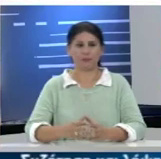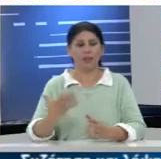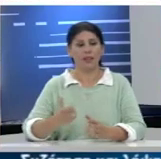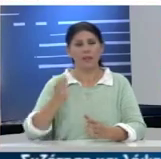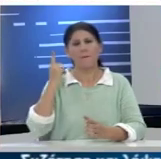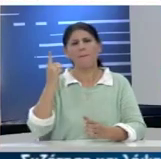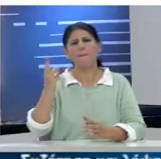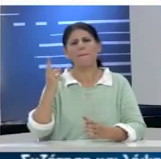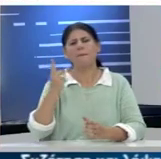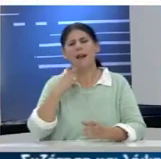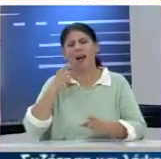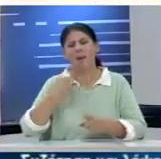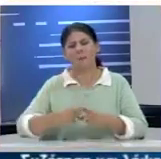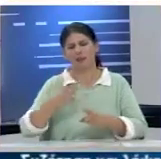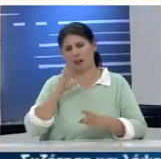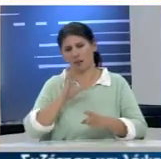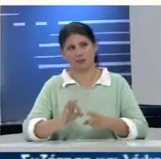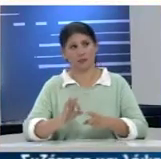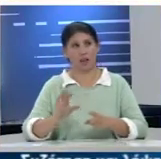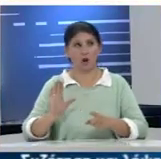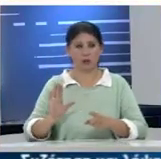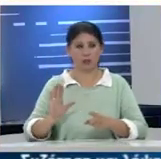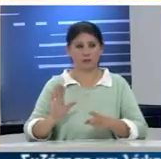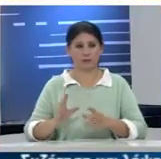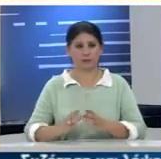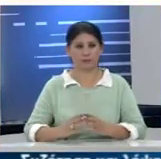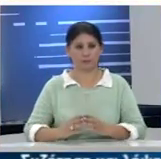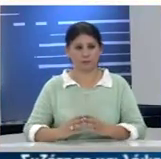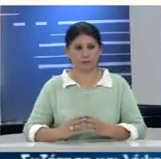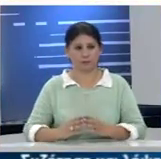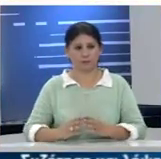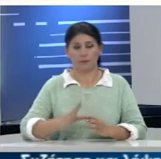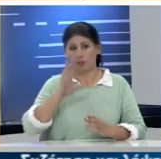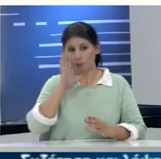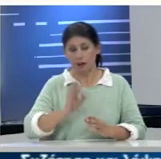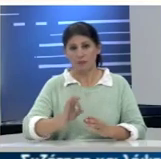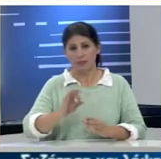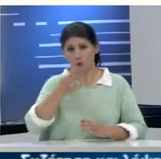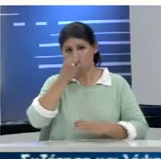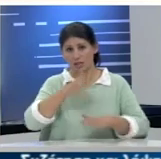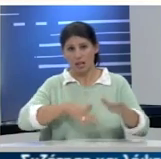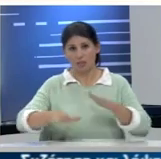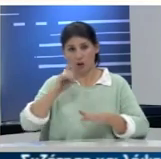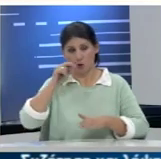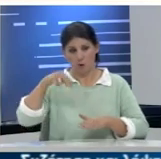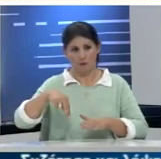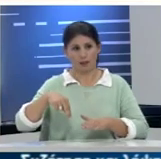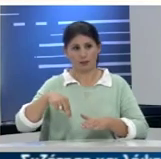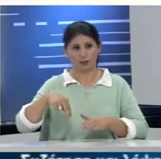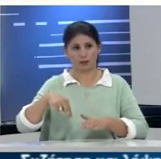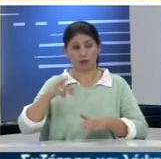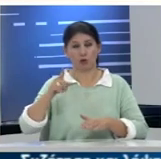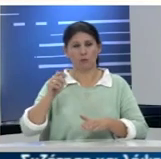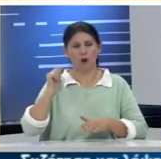μία και πάρα πολύ απλή. Ότι στην πραγματικότητα το σκάνδαλο Νοβάρτης είναι το